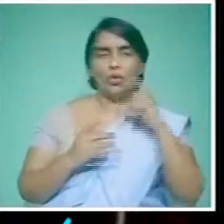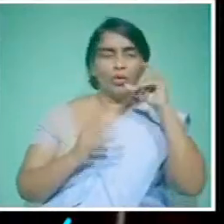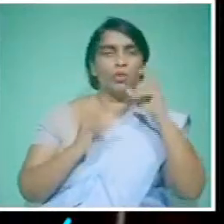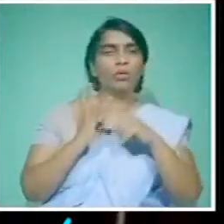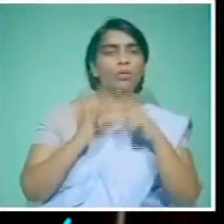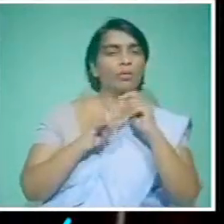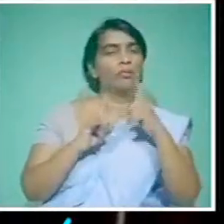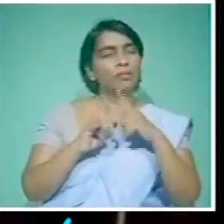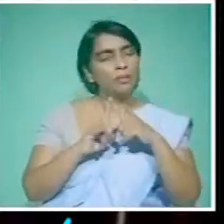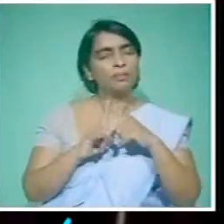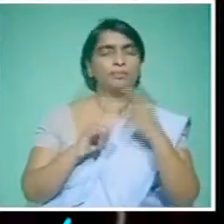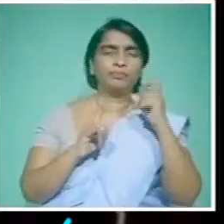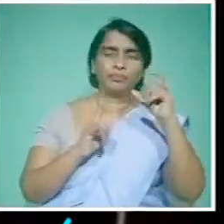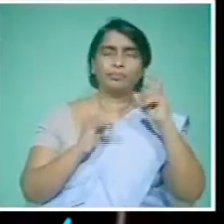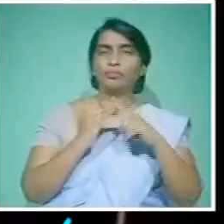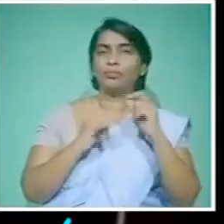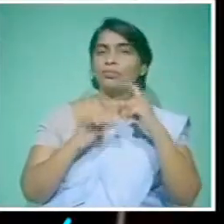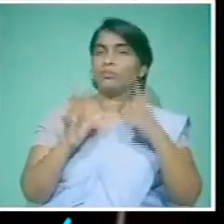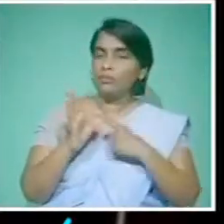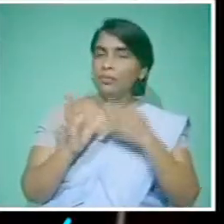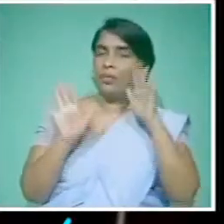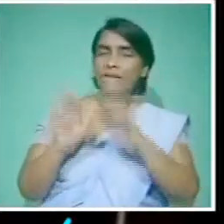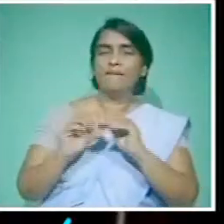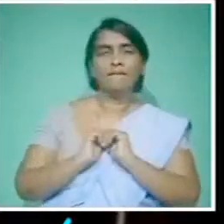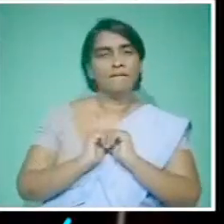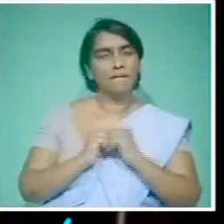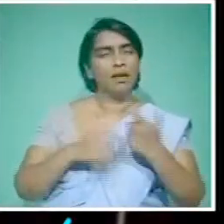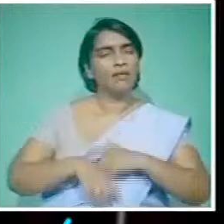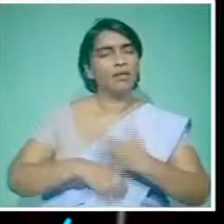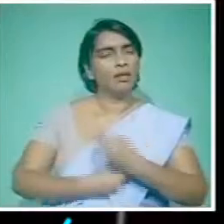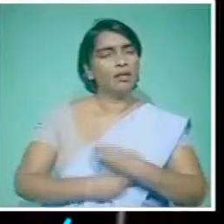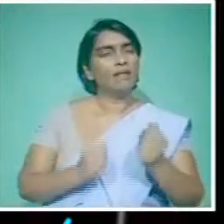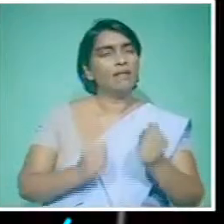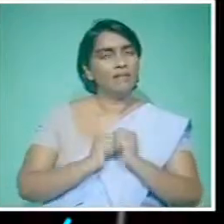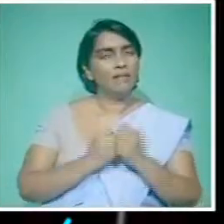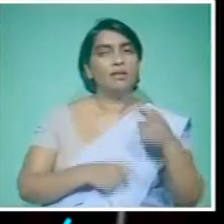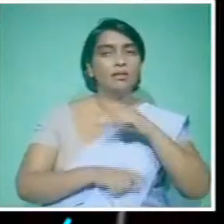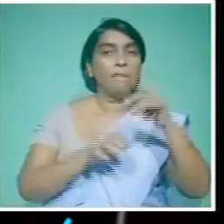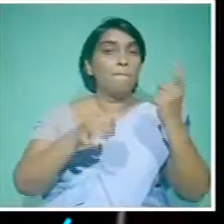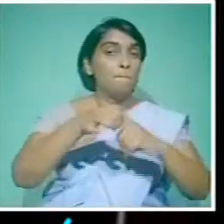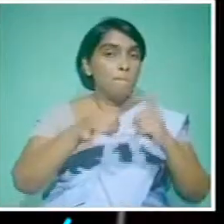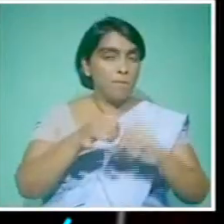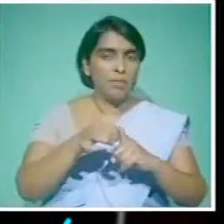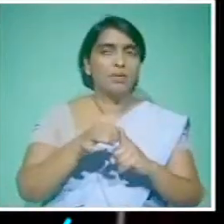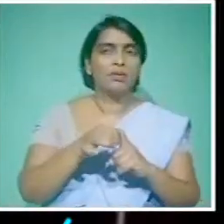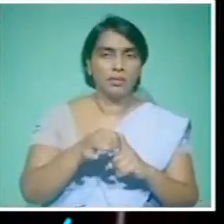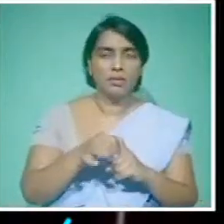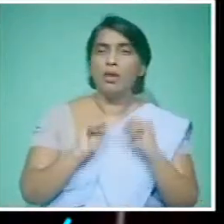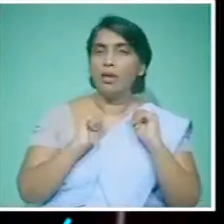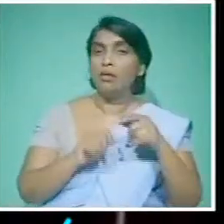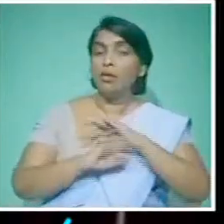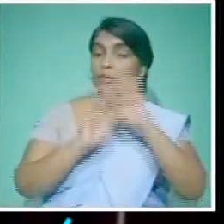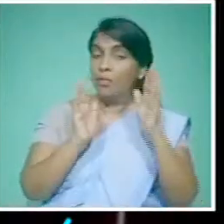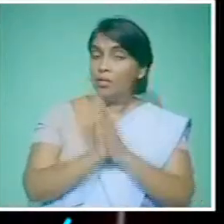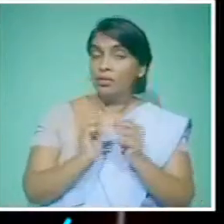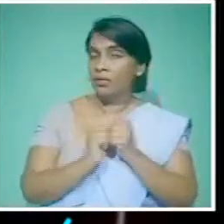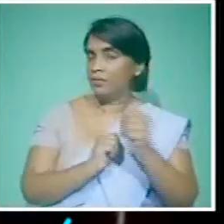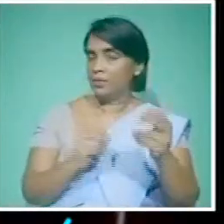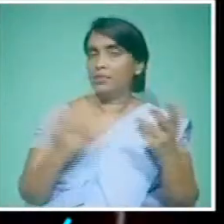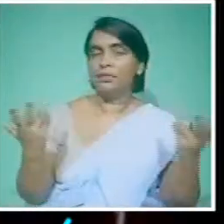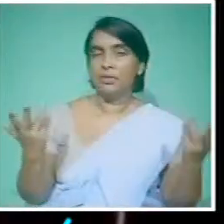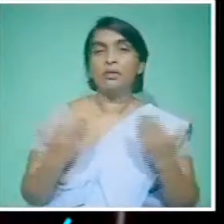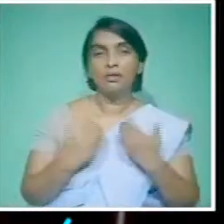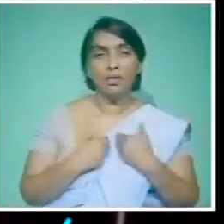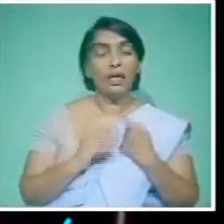කෝප තියලා වැඩක් නැහැ. අපේ කාලය කාලා වැඩක් නැහැ මේවයි වාඩි වෙලා මේගොල්ලන්ගෙන් ප්‍රශ්න අහලා. මොකද මේ දේවල් වෙන්නේ නැත්තම්